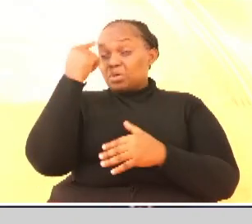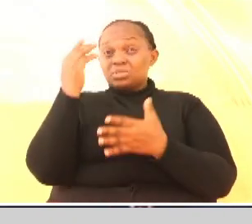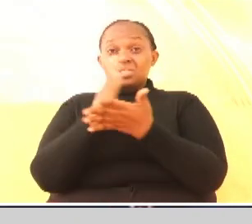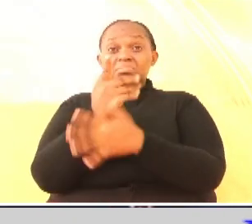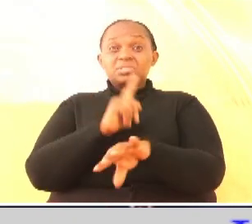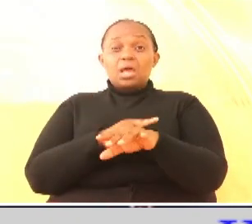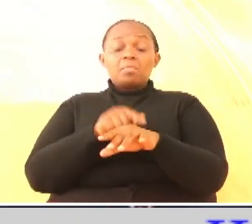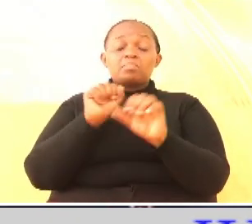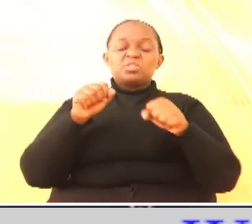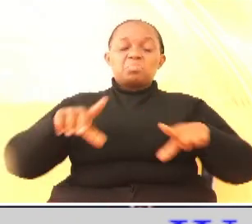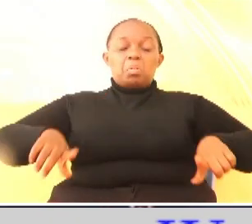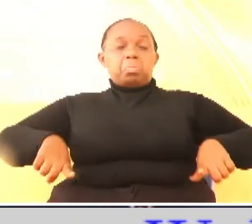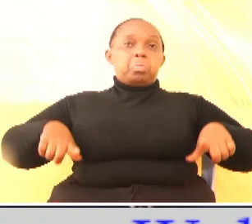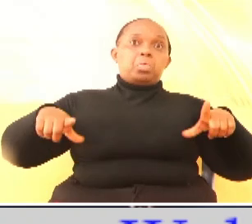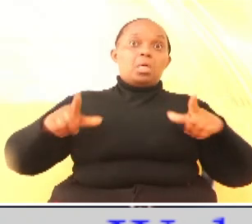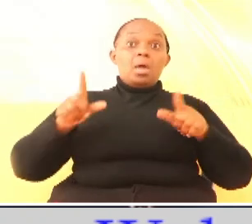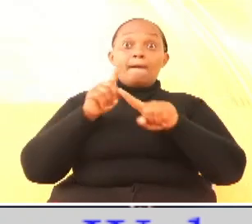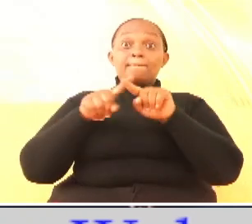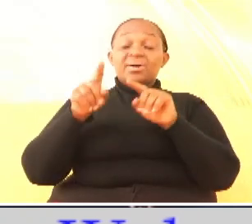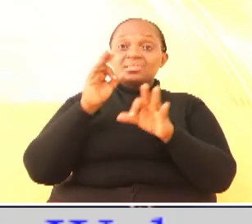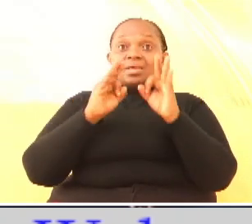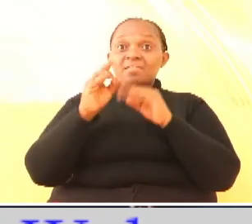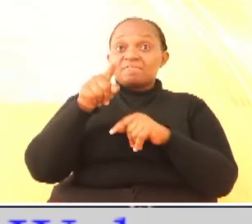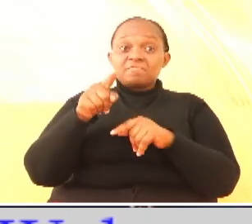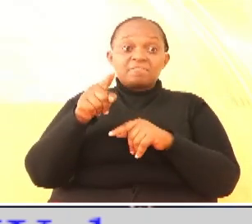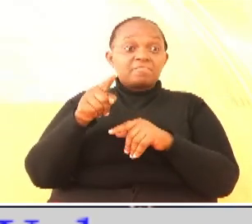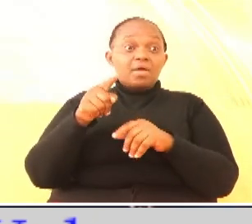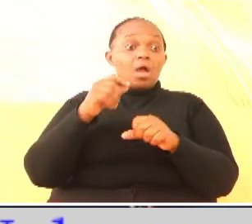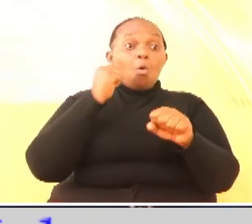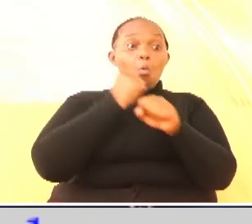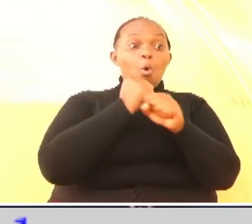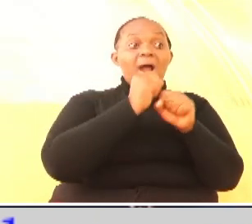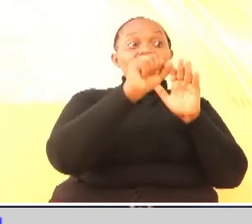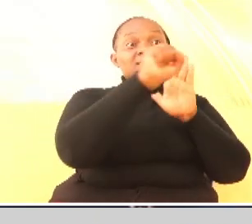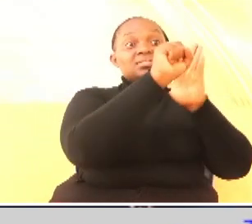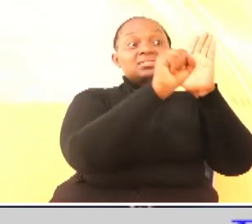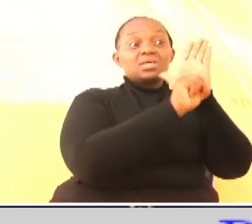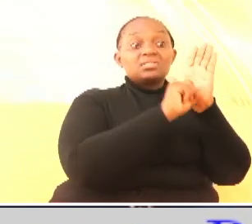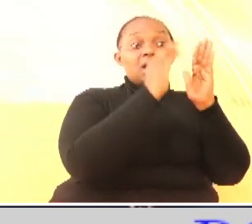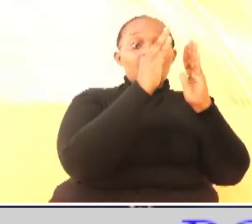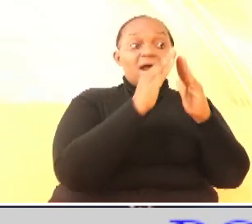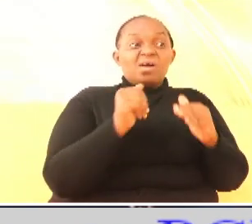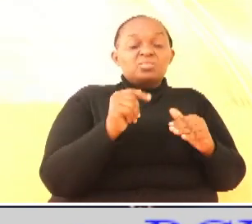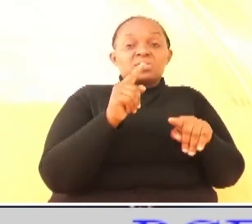ndio? Lakini anaweza kuwa katika hiyo state house, kazi yake ni kazi ambayo